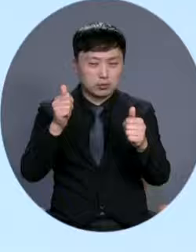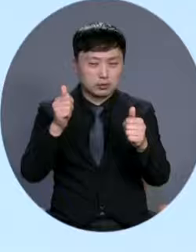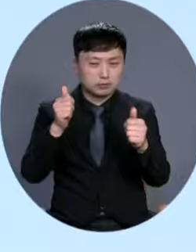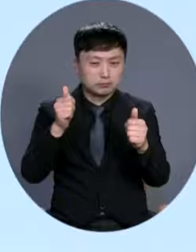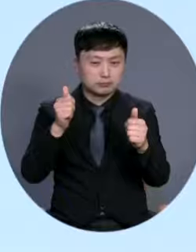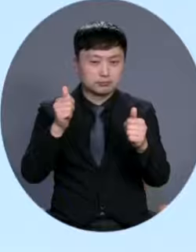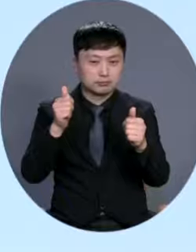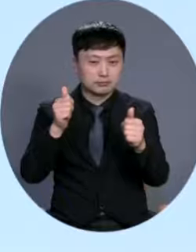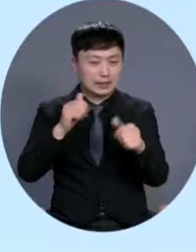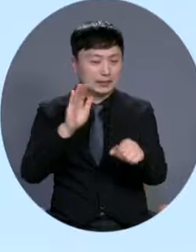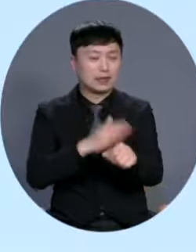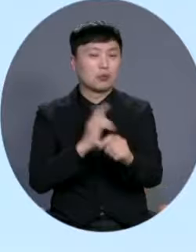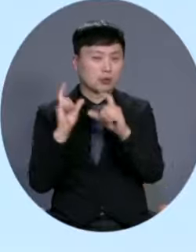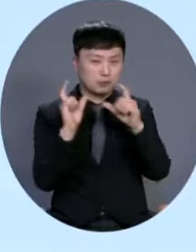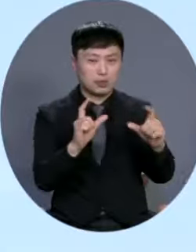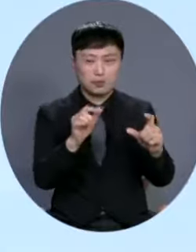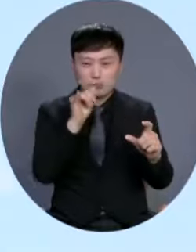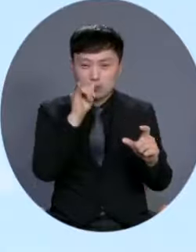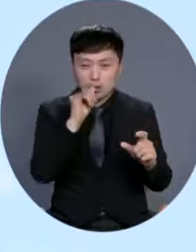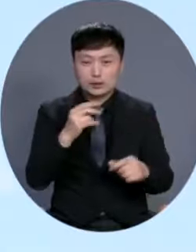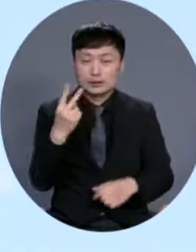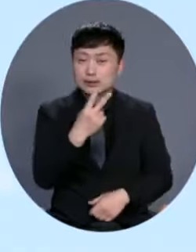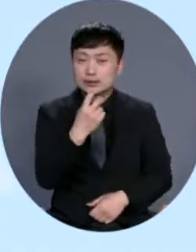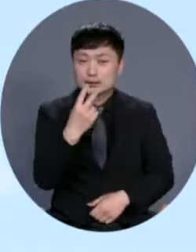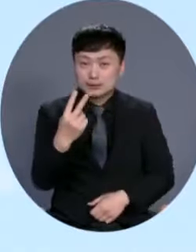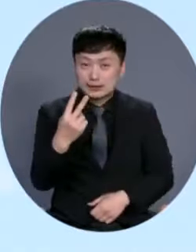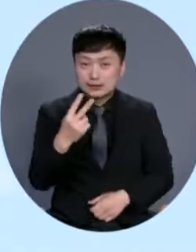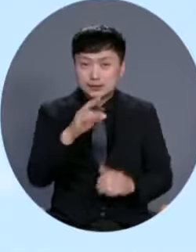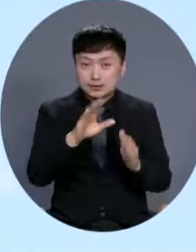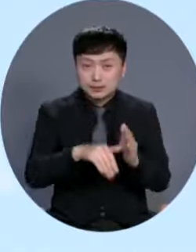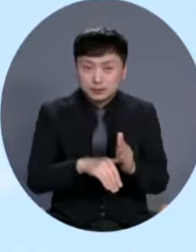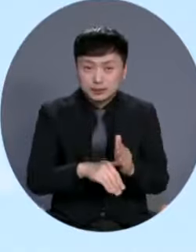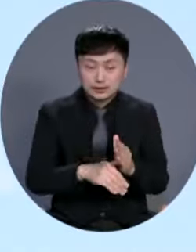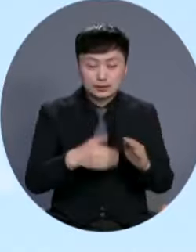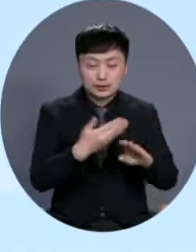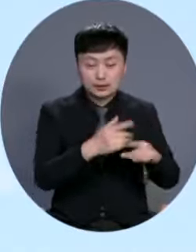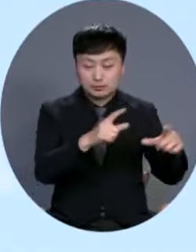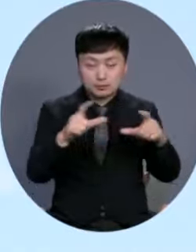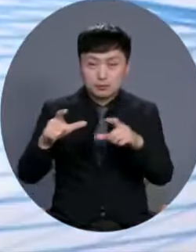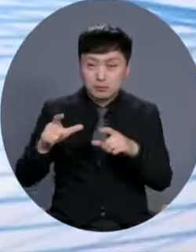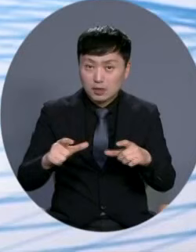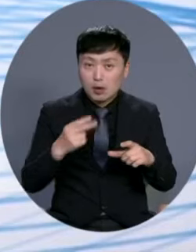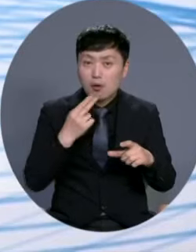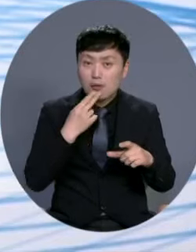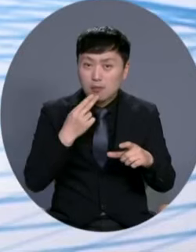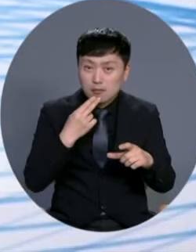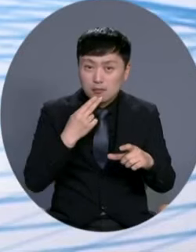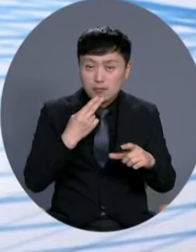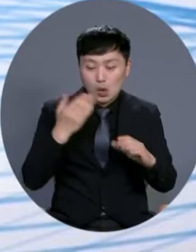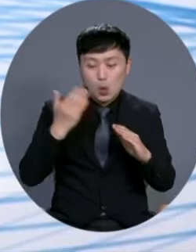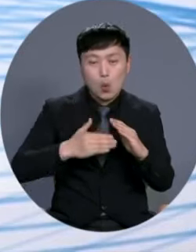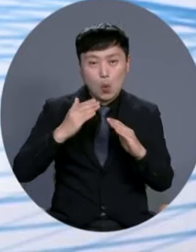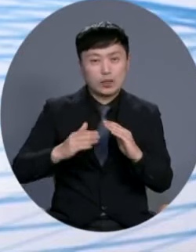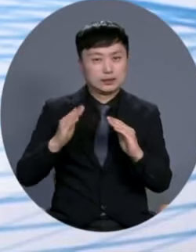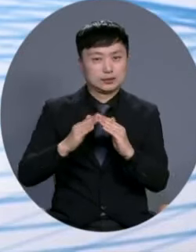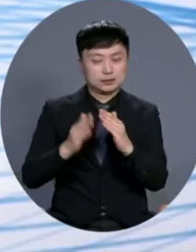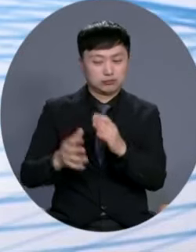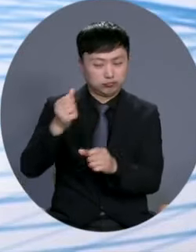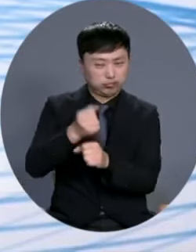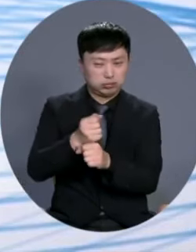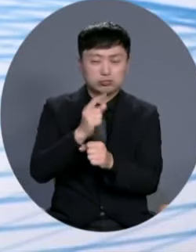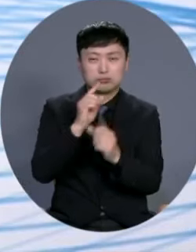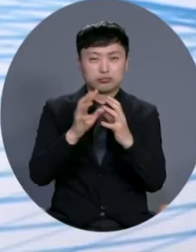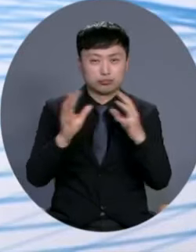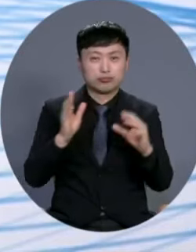있습니다. 홍준표 시장은 2022년 다른 특별시와 광역시에 없는 관사를 부활시켜 논란이